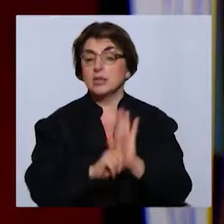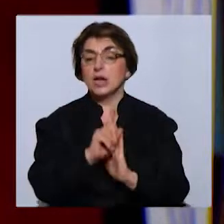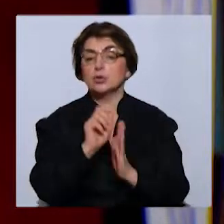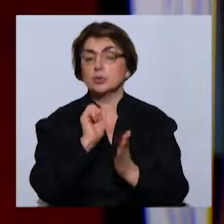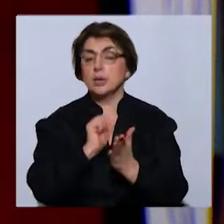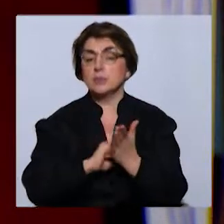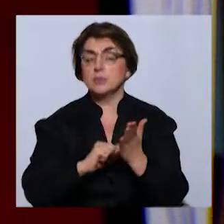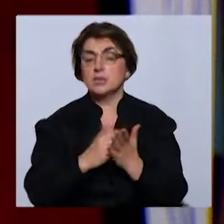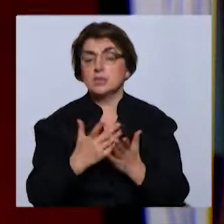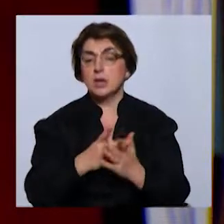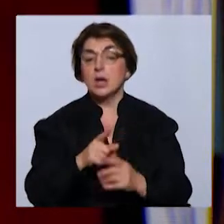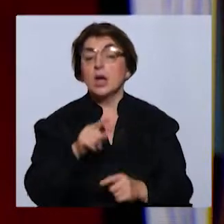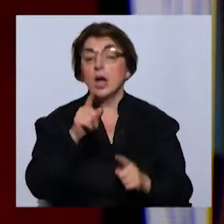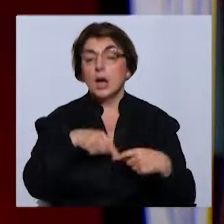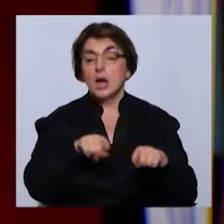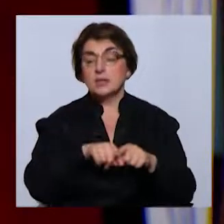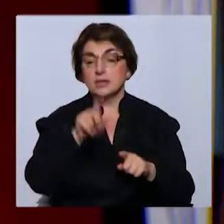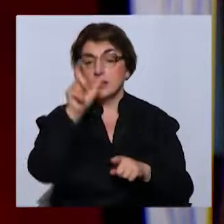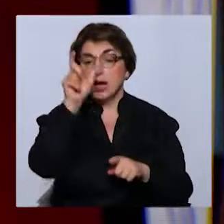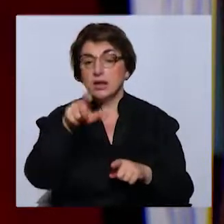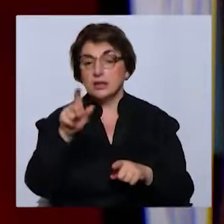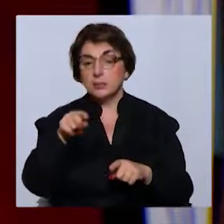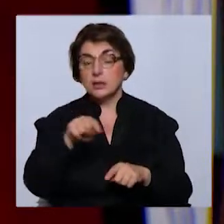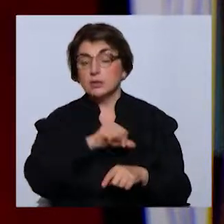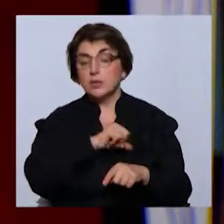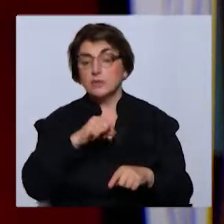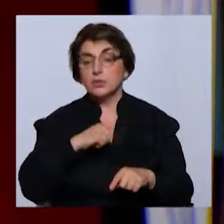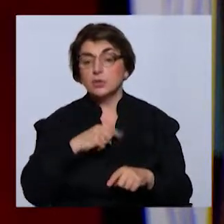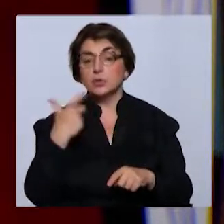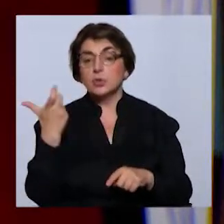მაგალითად იგივე ადამიანების მიერ სასოფლო სამეურნეო